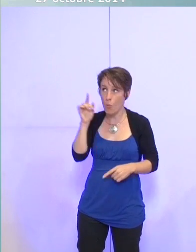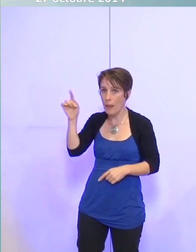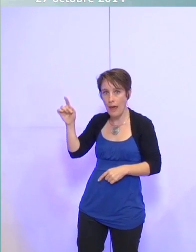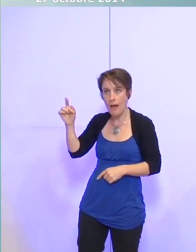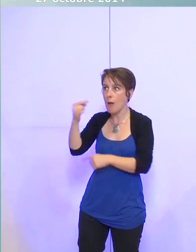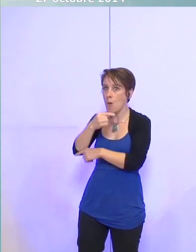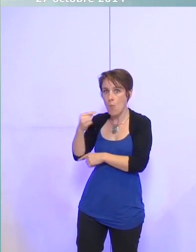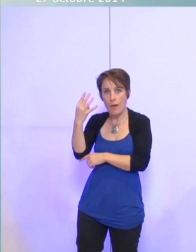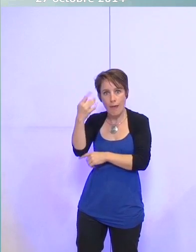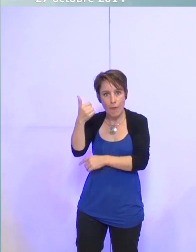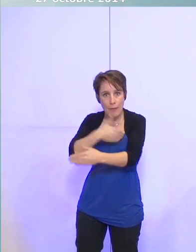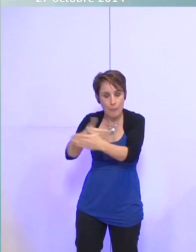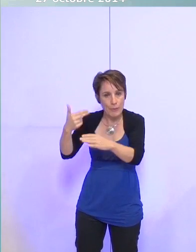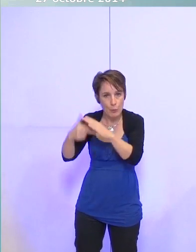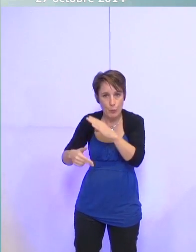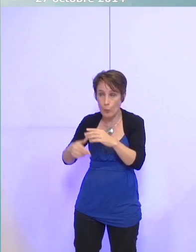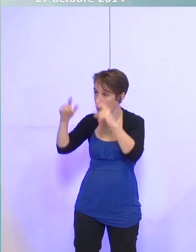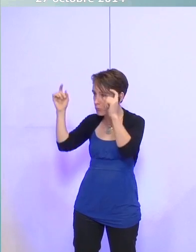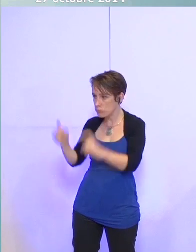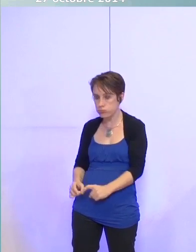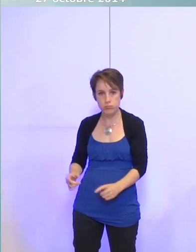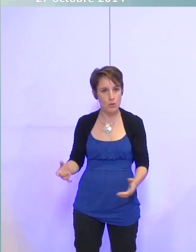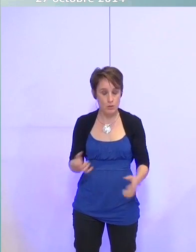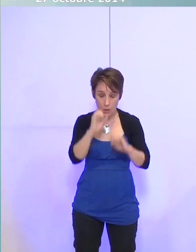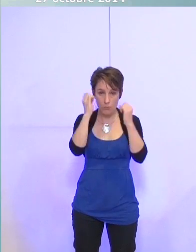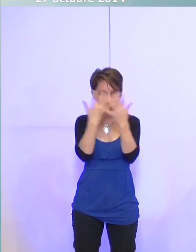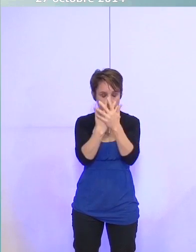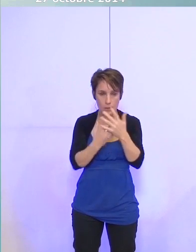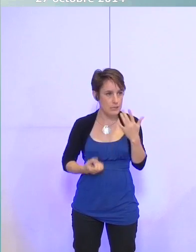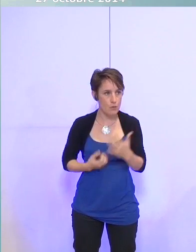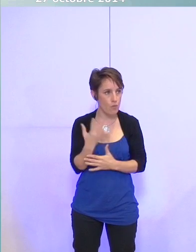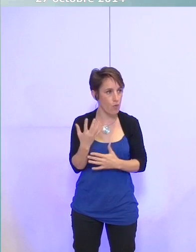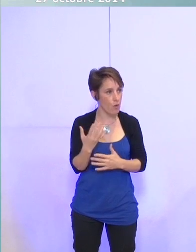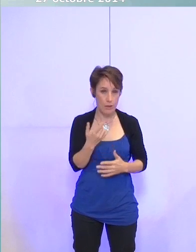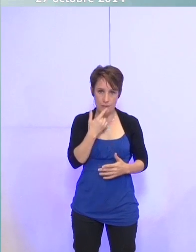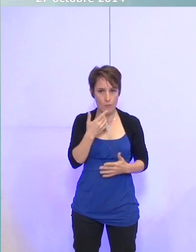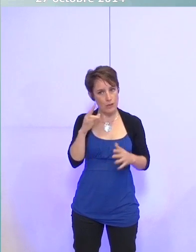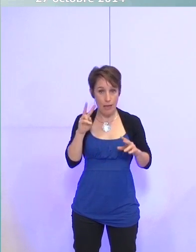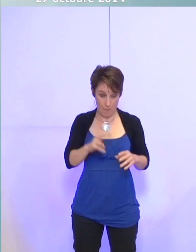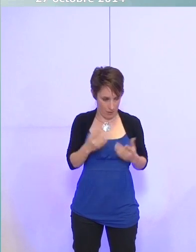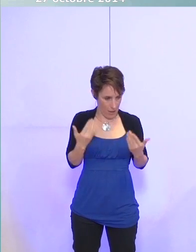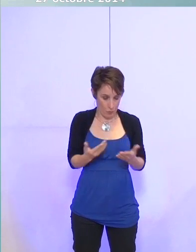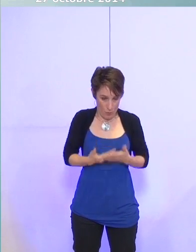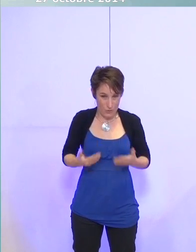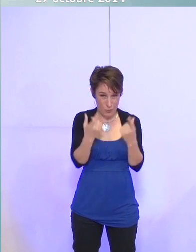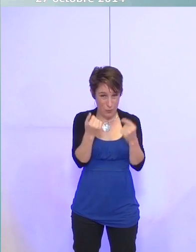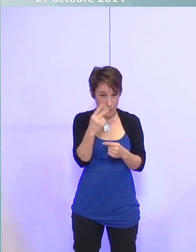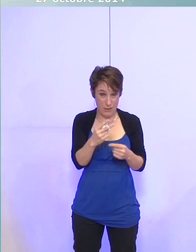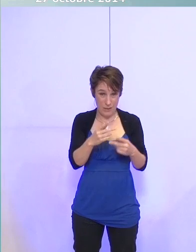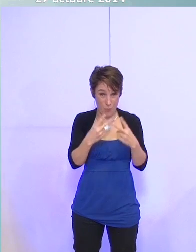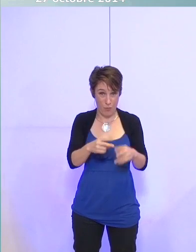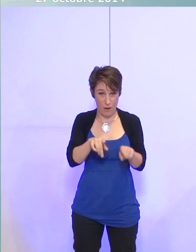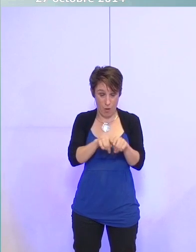nouveau. À la fois, notre point de départ est nouveau, puisque les finances de la ville sont sur la brèche, et la période que nous avons en face de